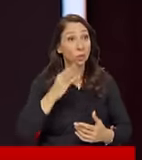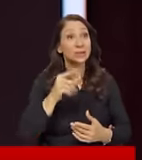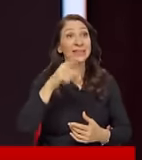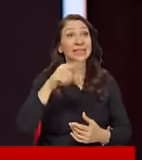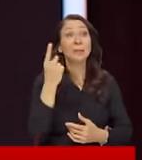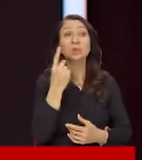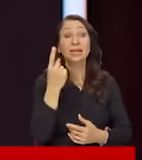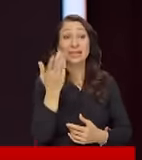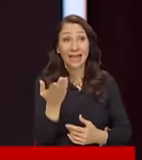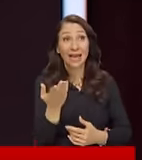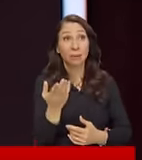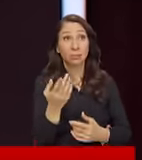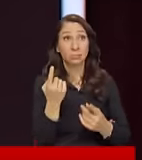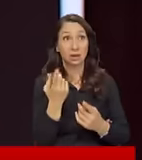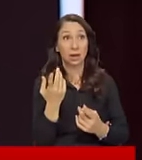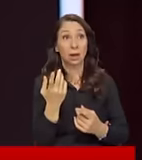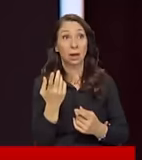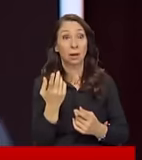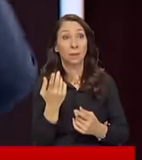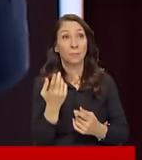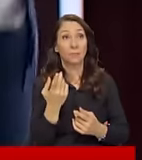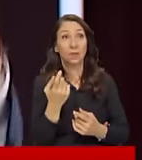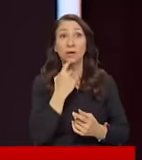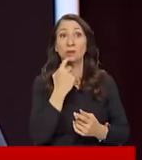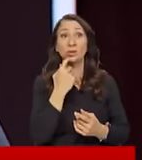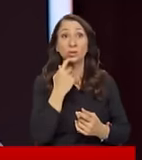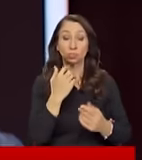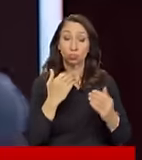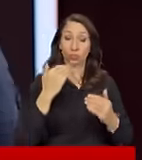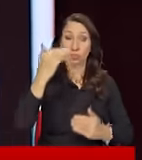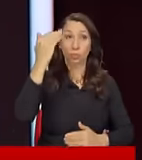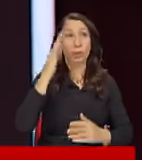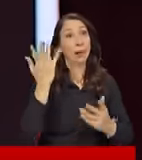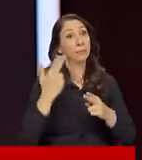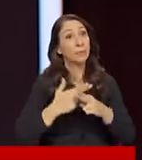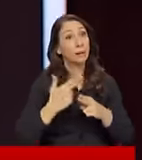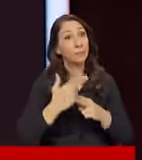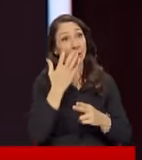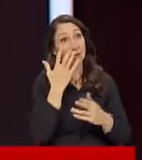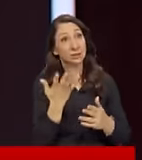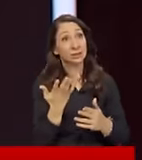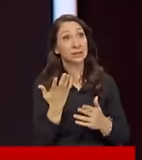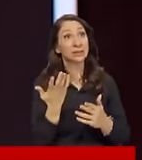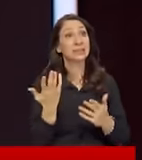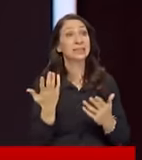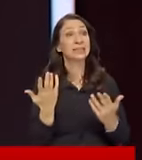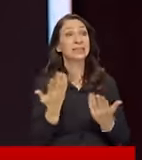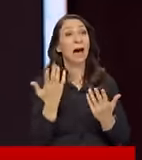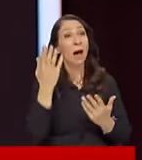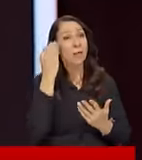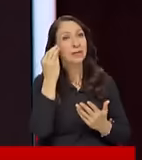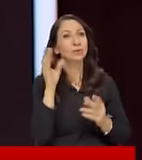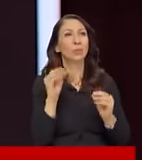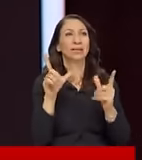de bir şekilde, bir de bazen bir yaş kemale ermiştir. Daha deneyim beklersiniz. Daha bir